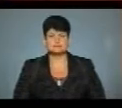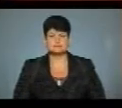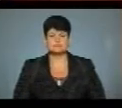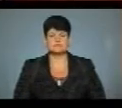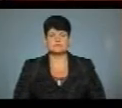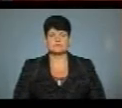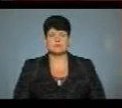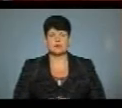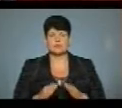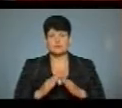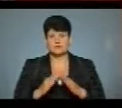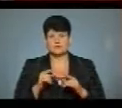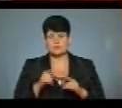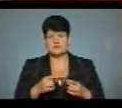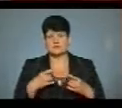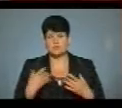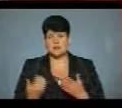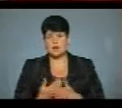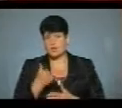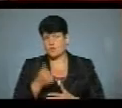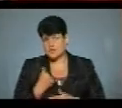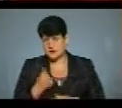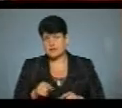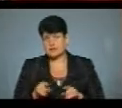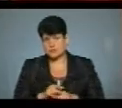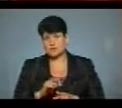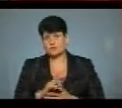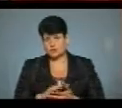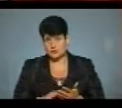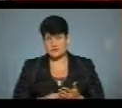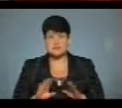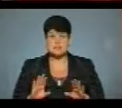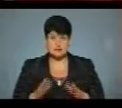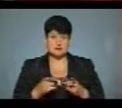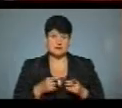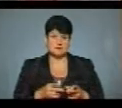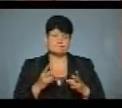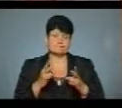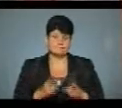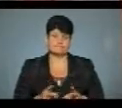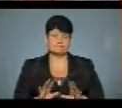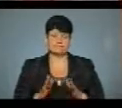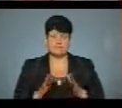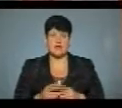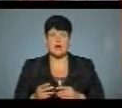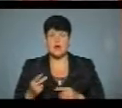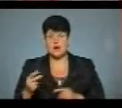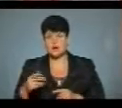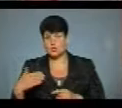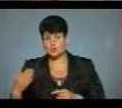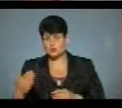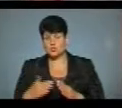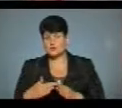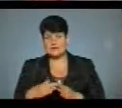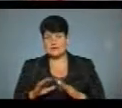Будинку вони святкували Новий рік і, напевно, теж продовження. І стався така прикра подія. А з другої сусіди